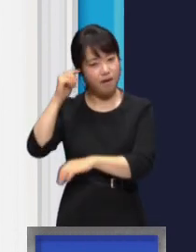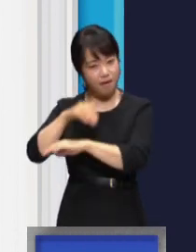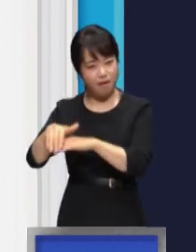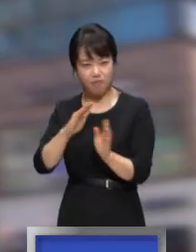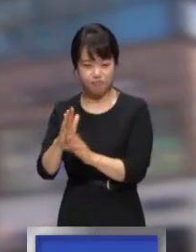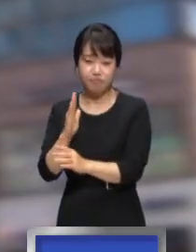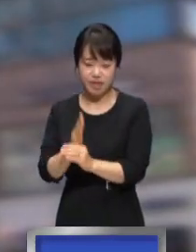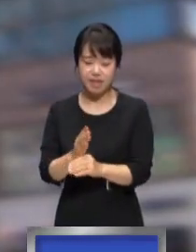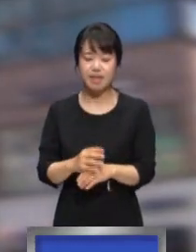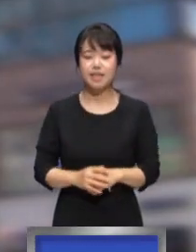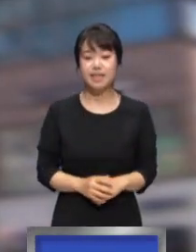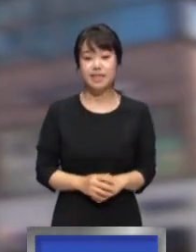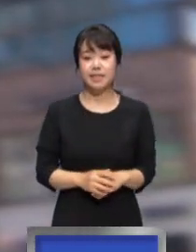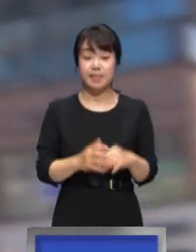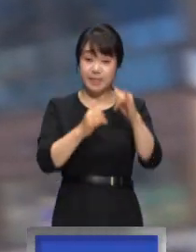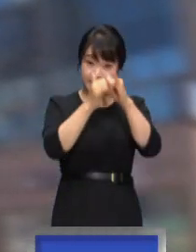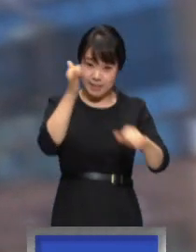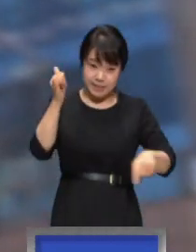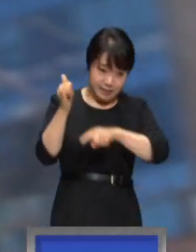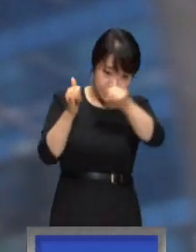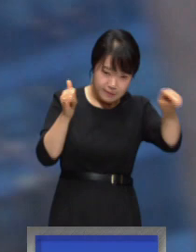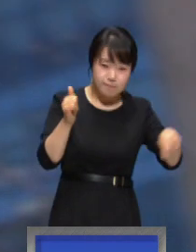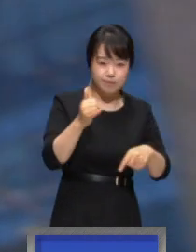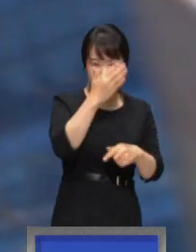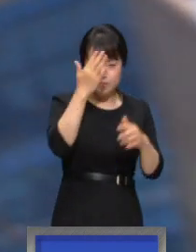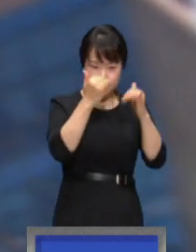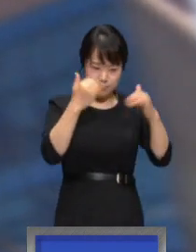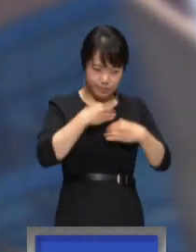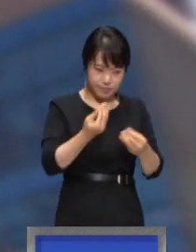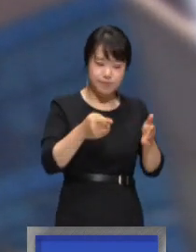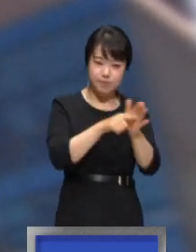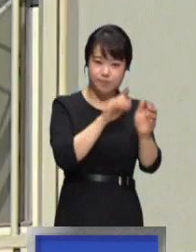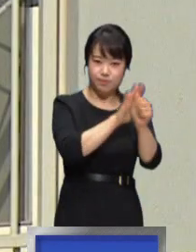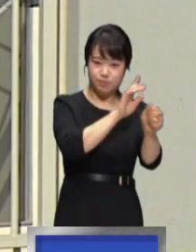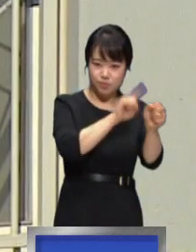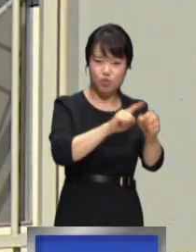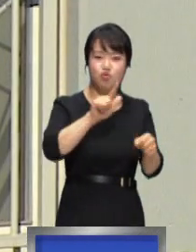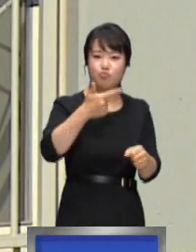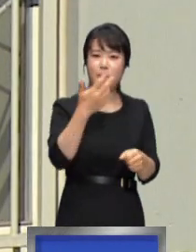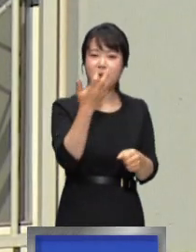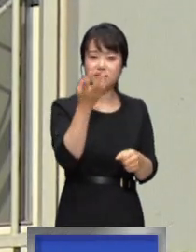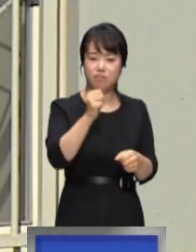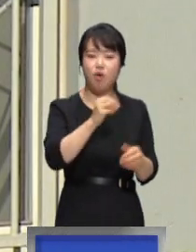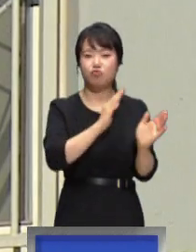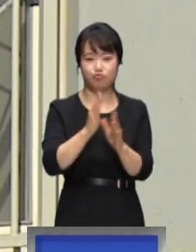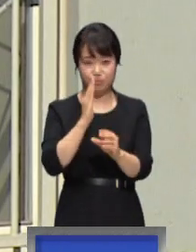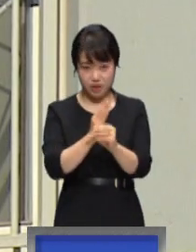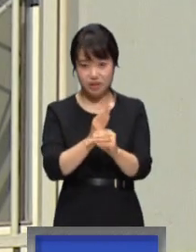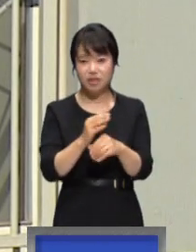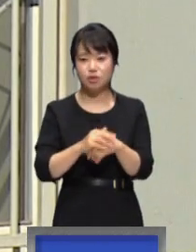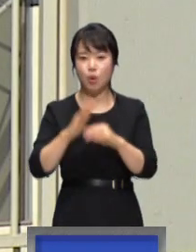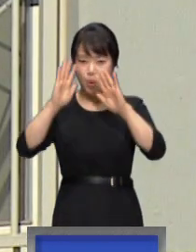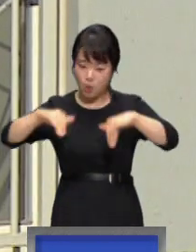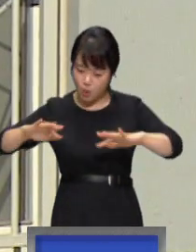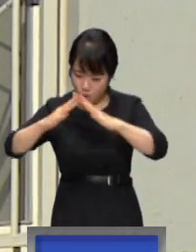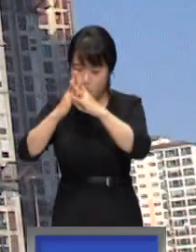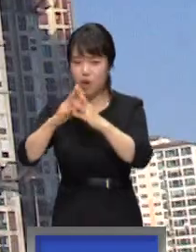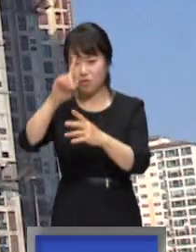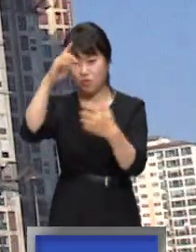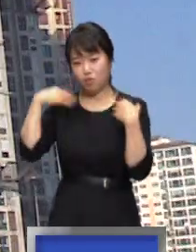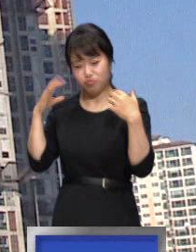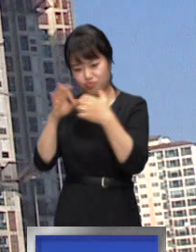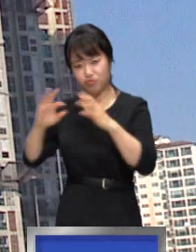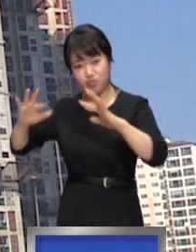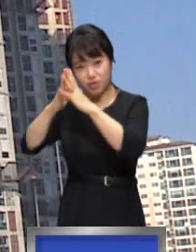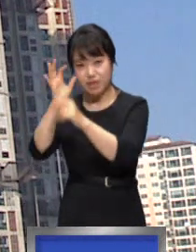집행됩니다. 역세권 청년주택 공급 활성화를 위해 680억 원이 배정됐고 재건축 등